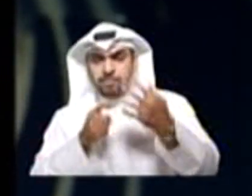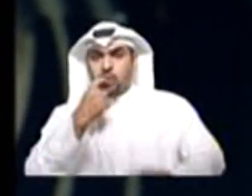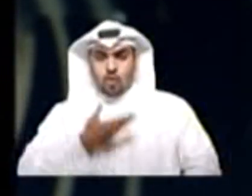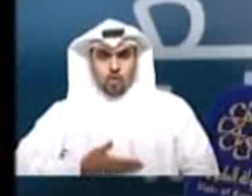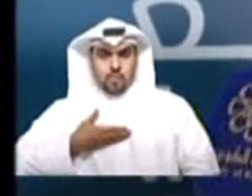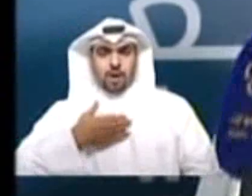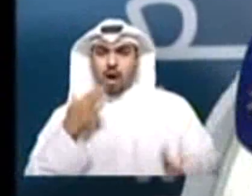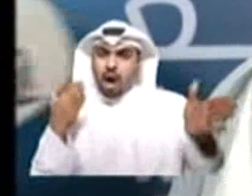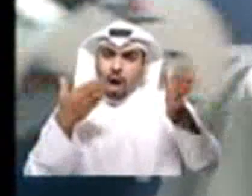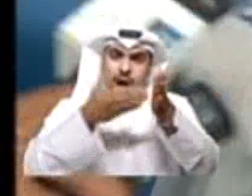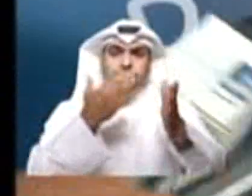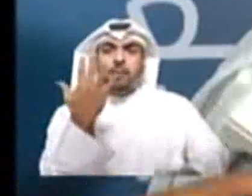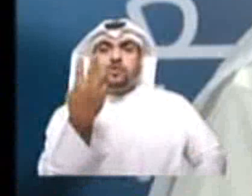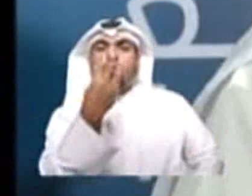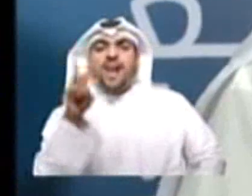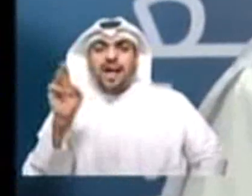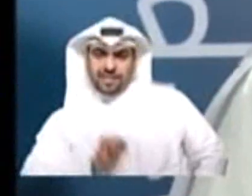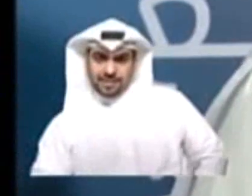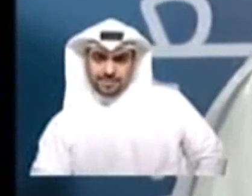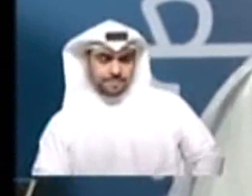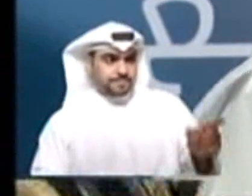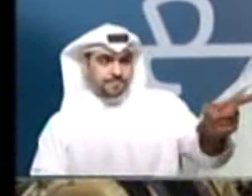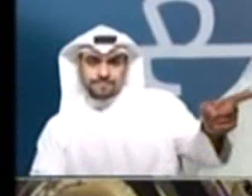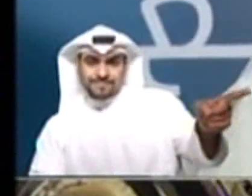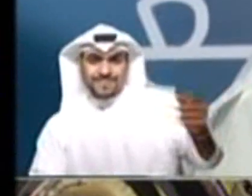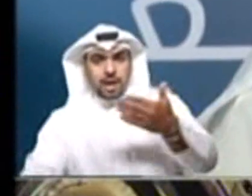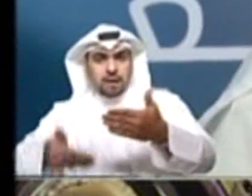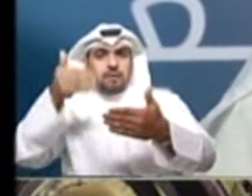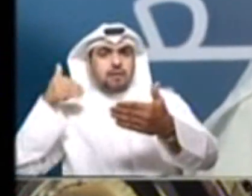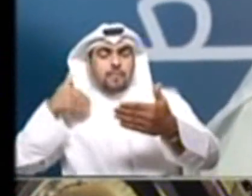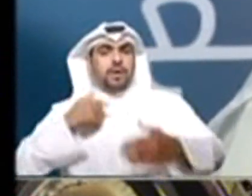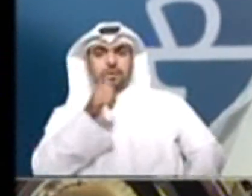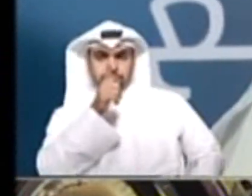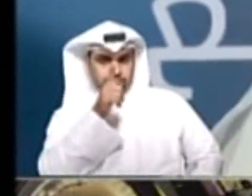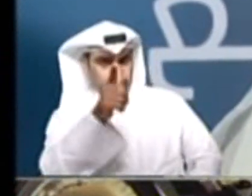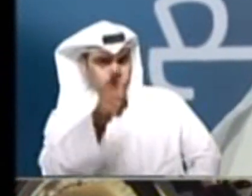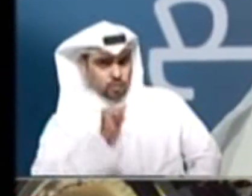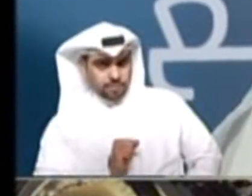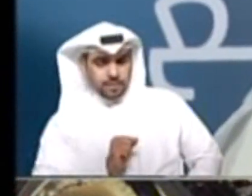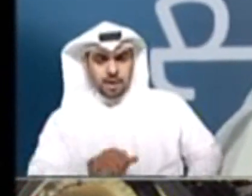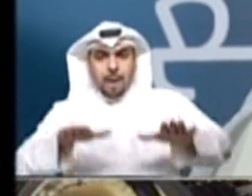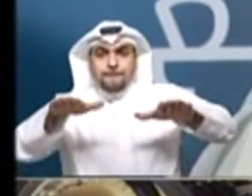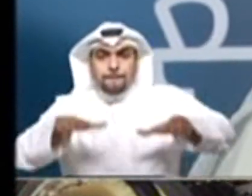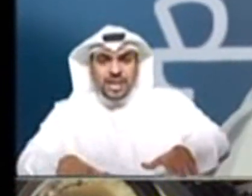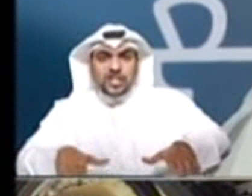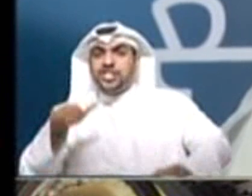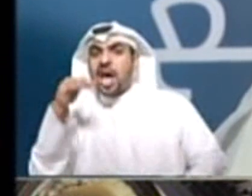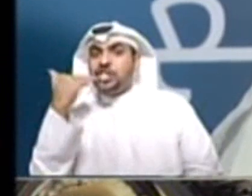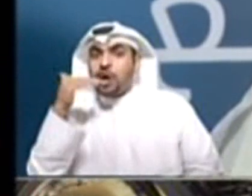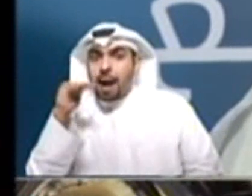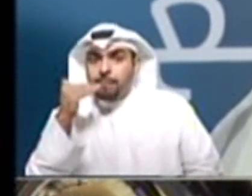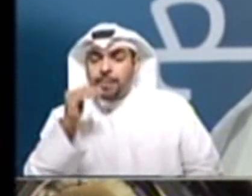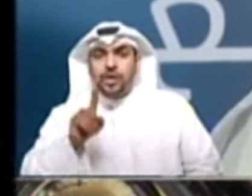35. الكل يعلم ان صرحنا قبل فتره في المجلس الشبابي راح يكون من